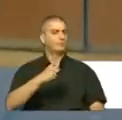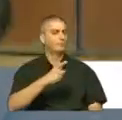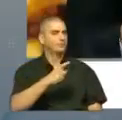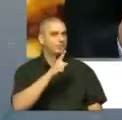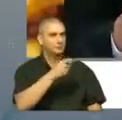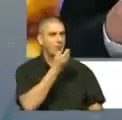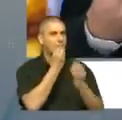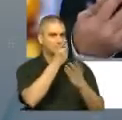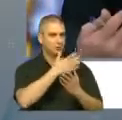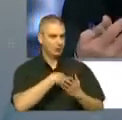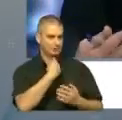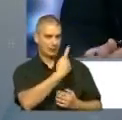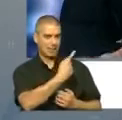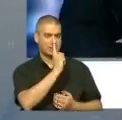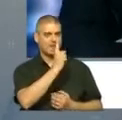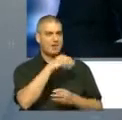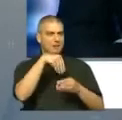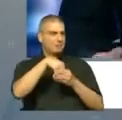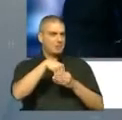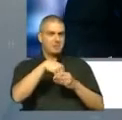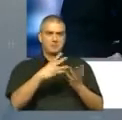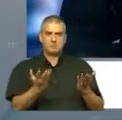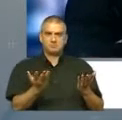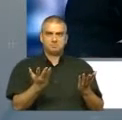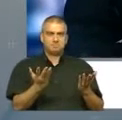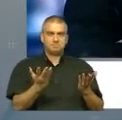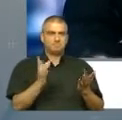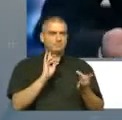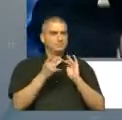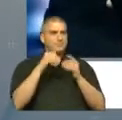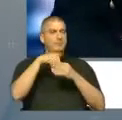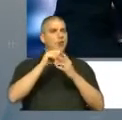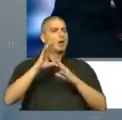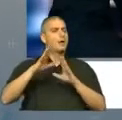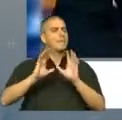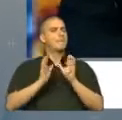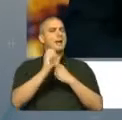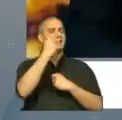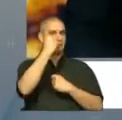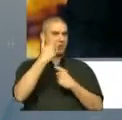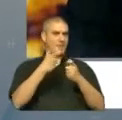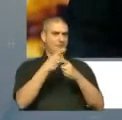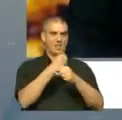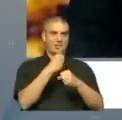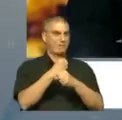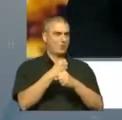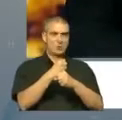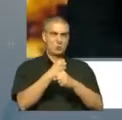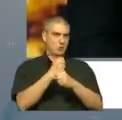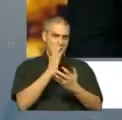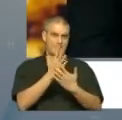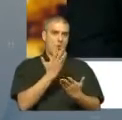המסר שאת התכוונת אליו, אבל לפחות כלפי פנים נדמה שהקרע במחנה הציוני ובמפלגת העבודה ליתר דיוק הוא עובדה